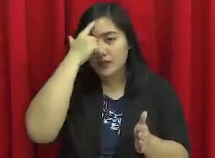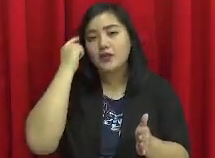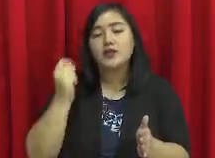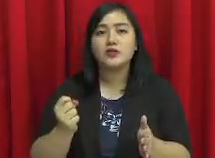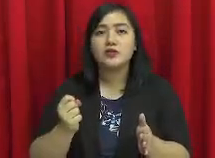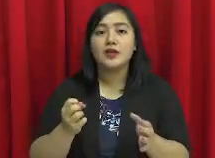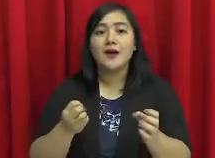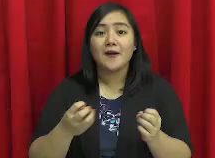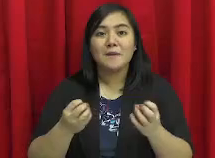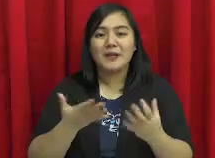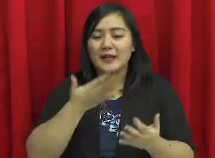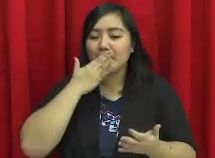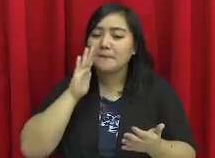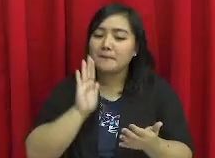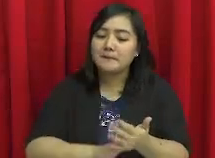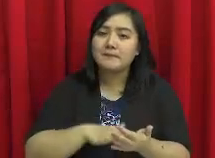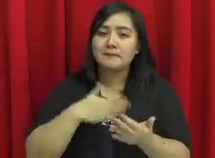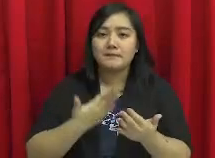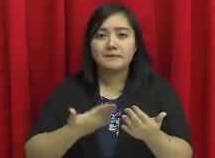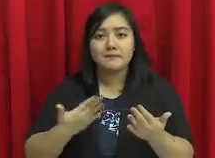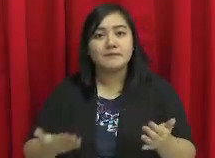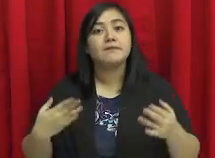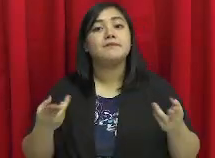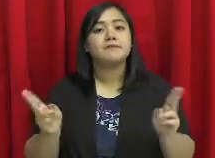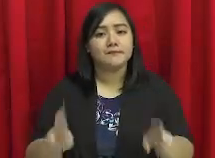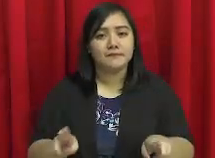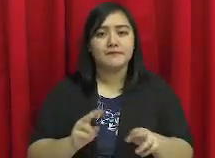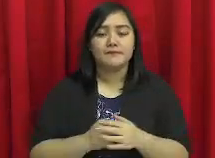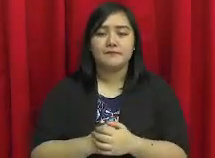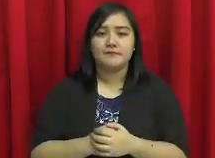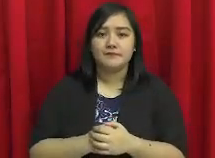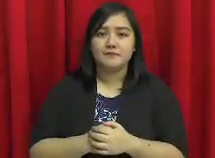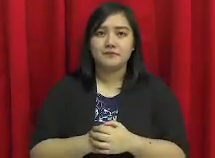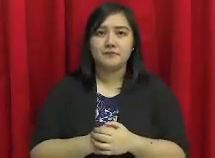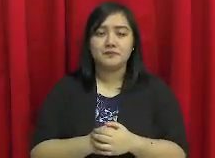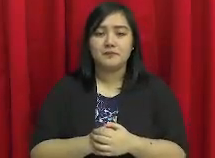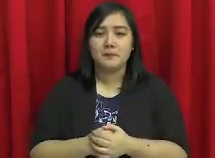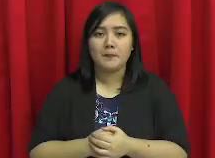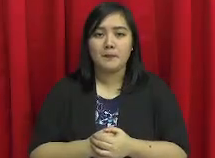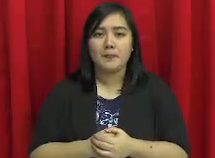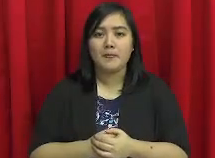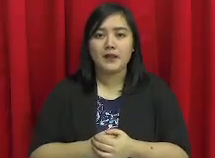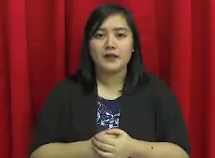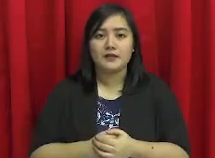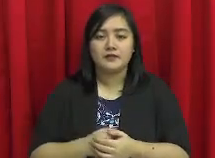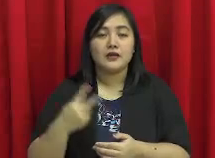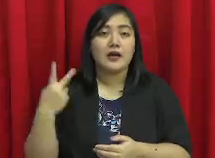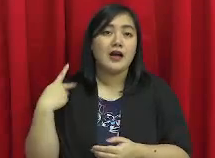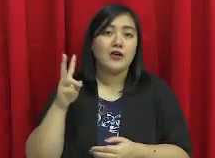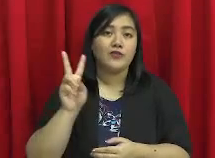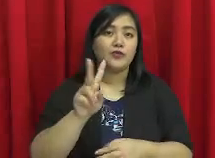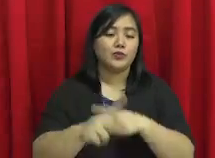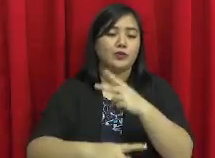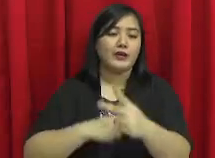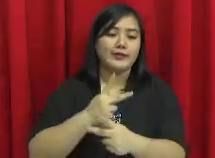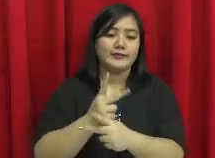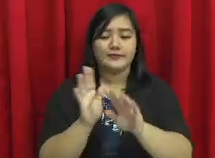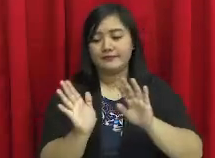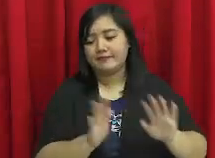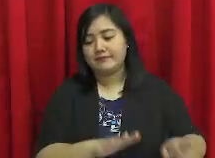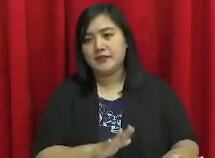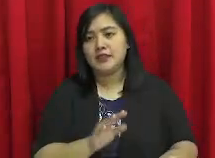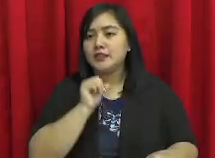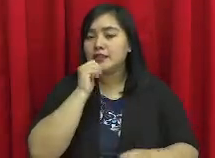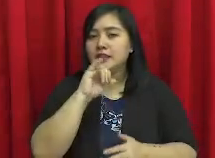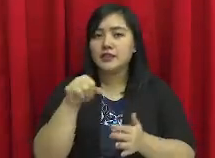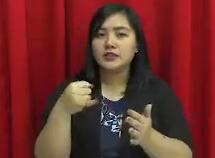pong mangyayari. Mm-hmm. Oh, by the way, Sir Conrad, dalawang klase kasi pag-iwan I'm not just talking